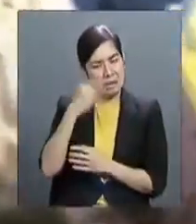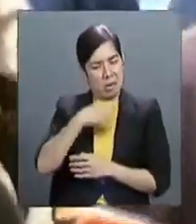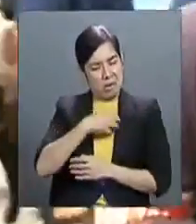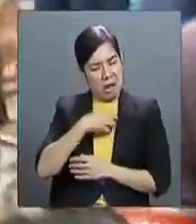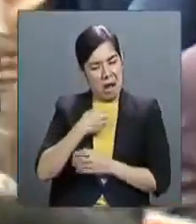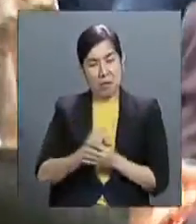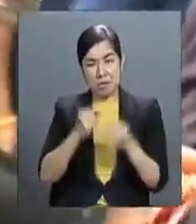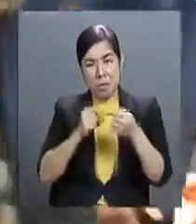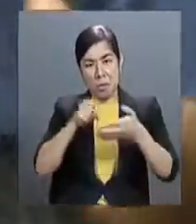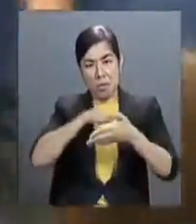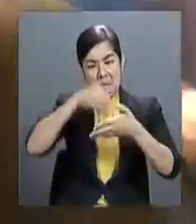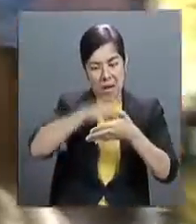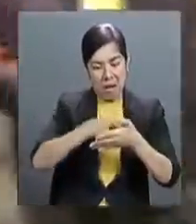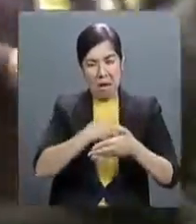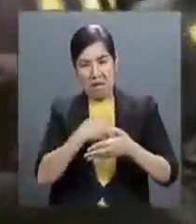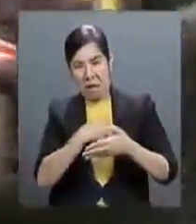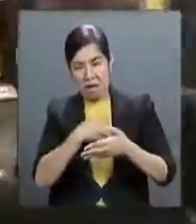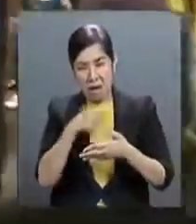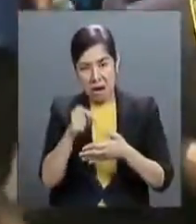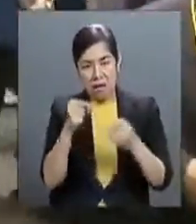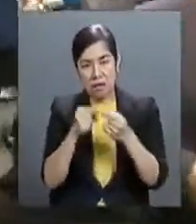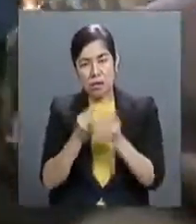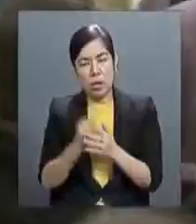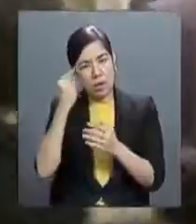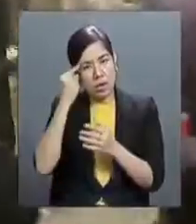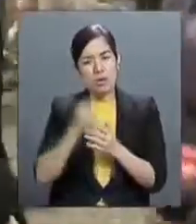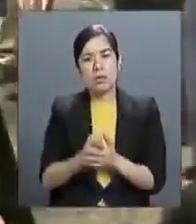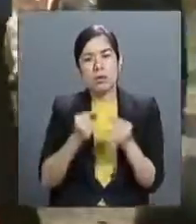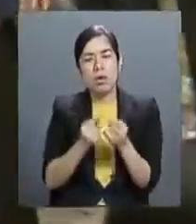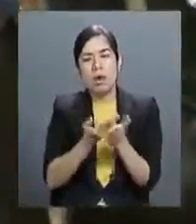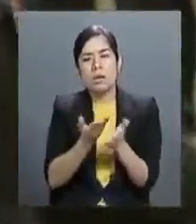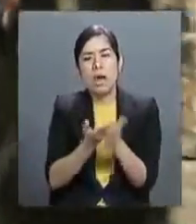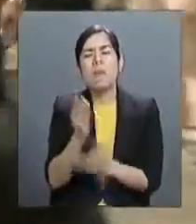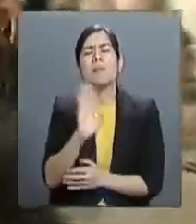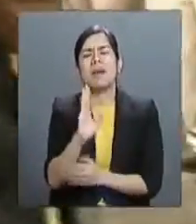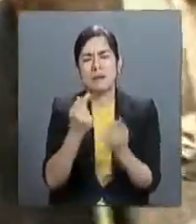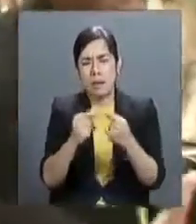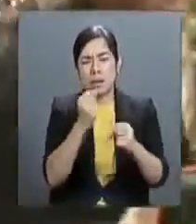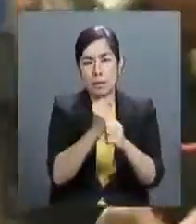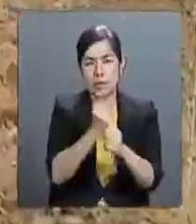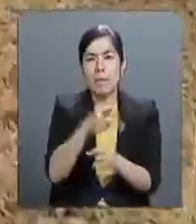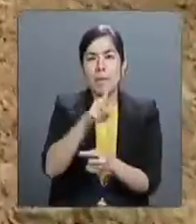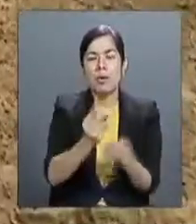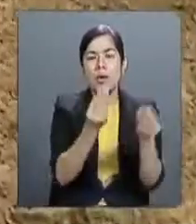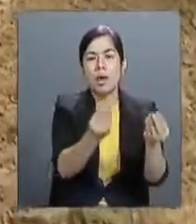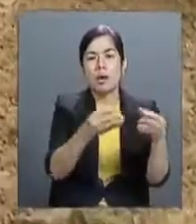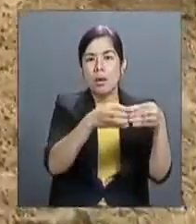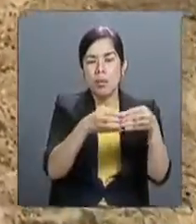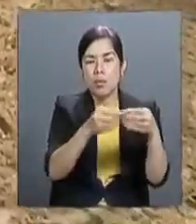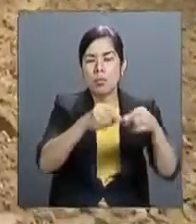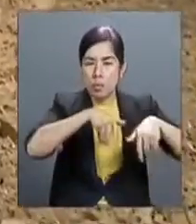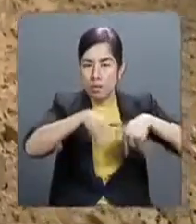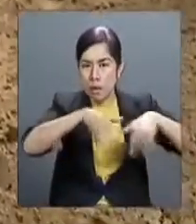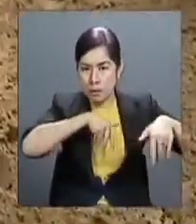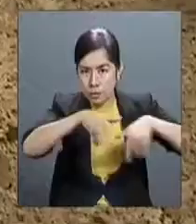จกเพราะเป็นเงินภาษีของประชาชนที่ต้องใช้เพื่อส่วนรวมและให้เกิดประโยชน์มากที่สุดค่ะนายกรัฐมนตรียังขอให้เกษตรกรปรับเปลี่ยนการปลูก